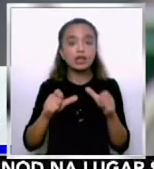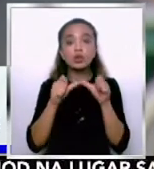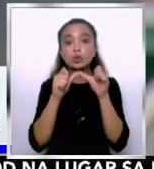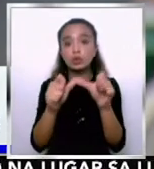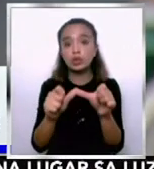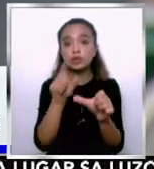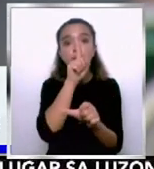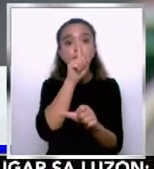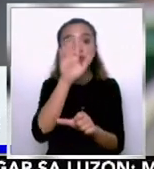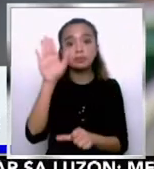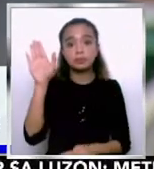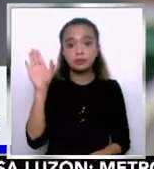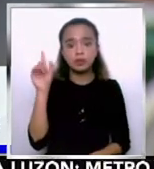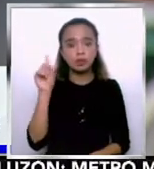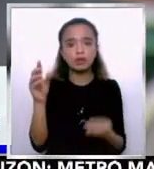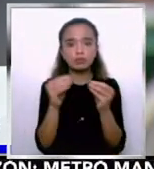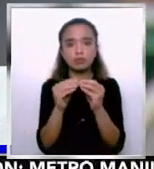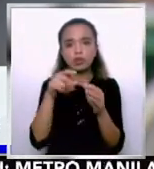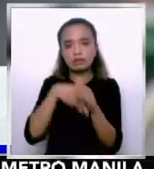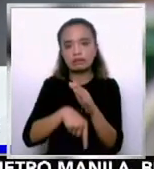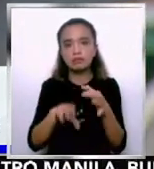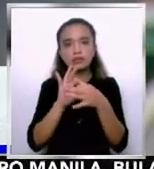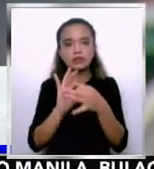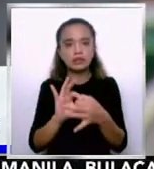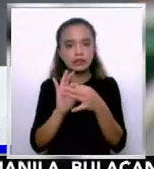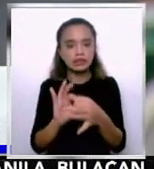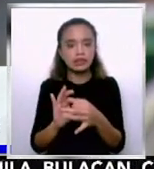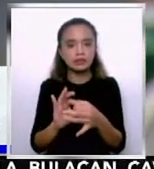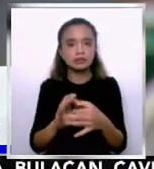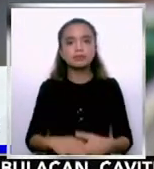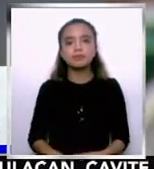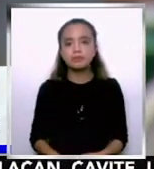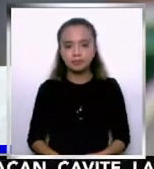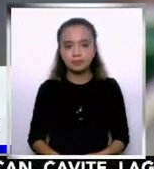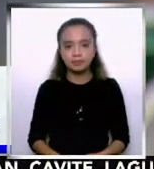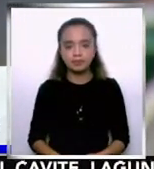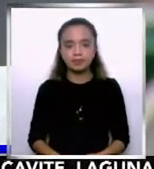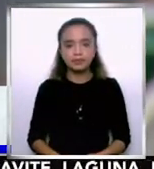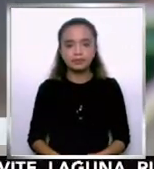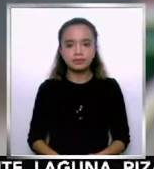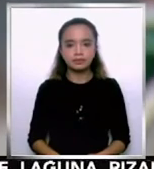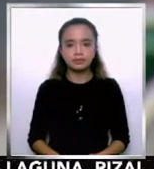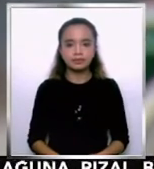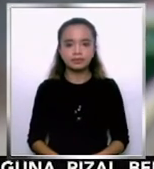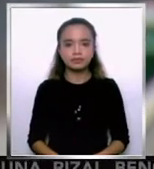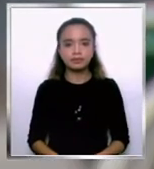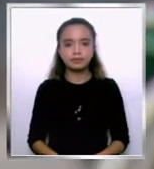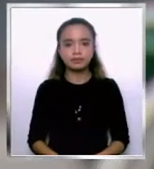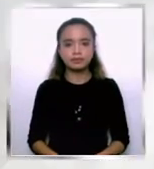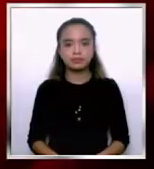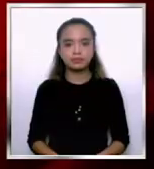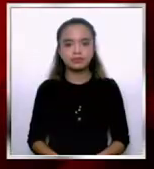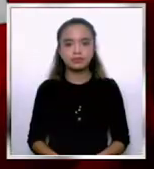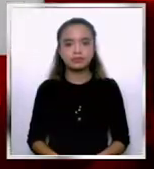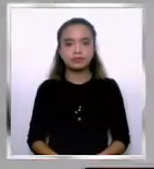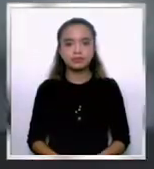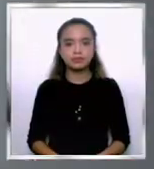pagpapalago ng relasyon ng Amerika sa Indo-Pacific region. Mariz Umali, Nakatutok, 24 Oras.